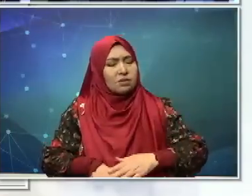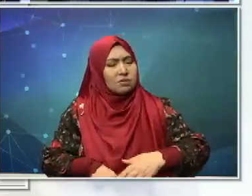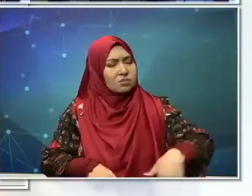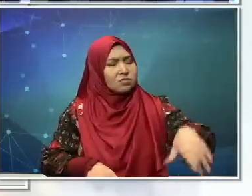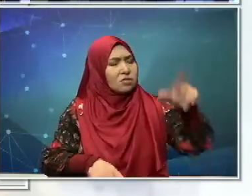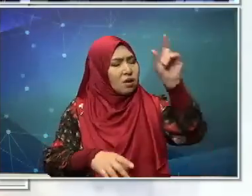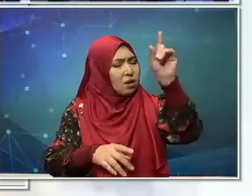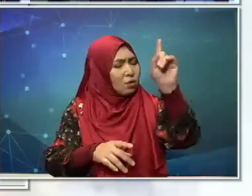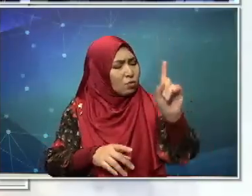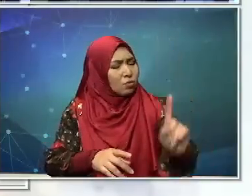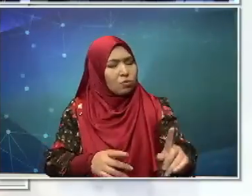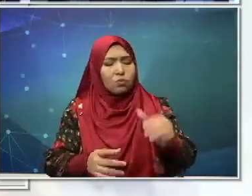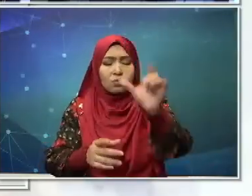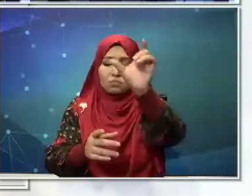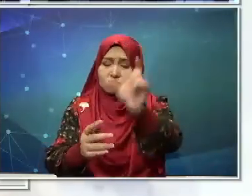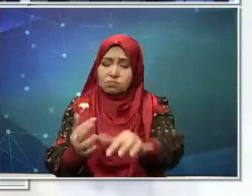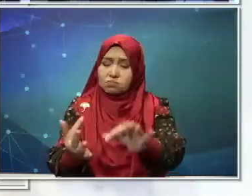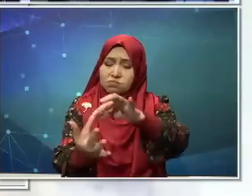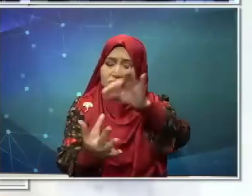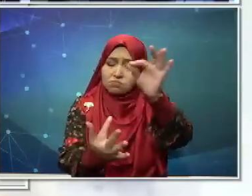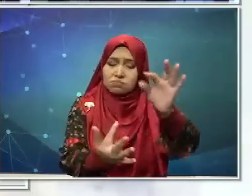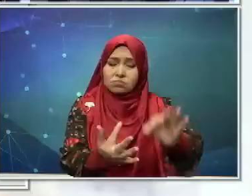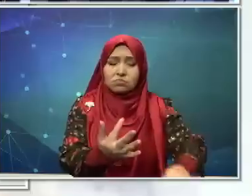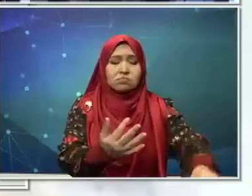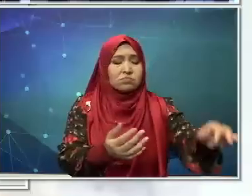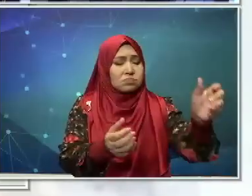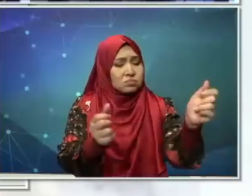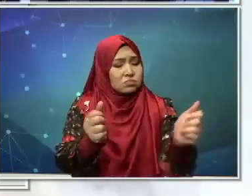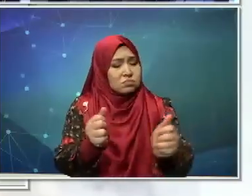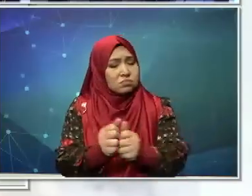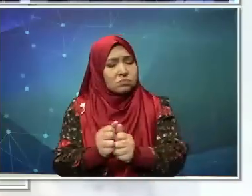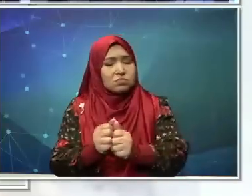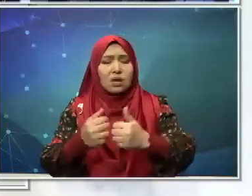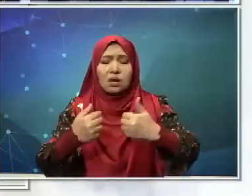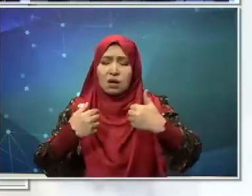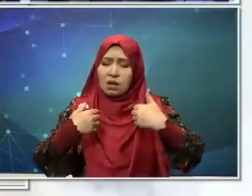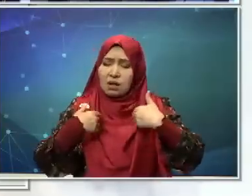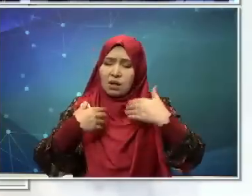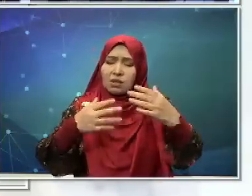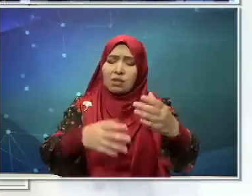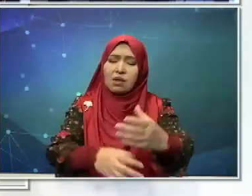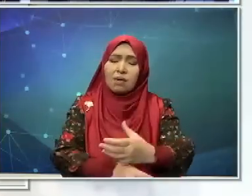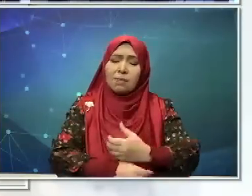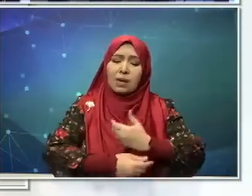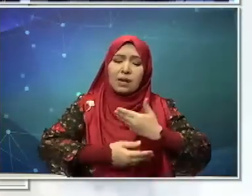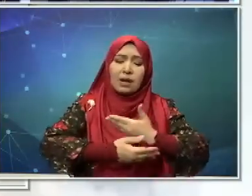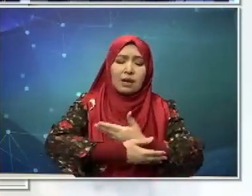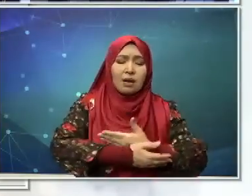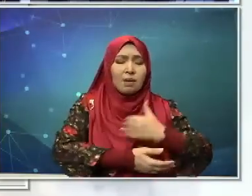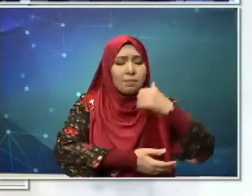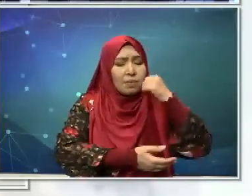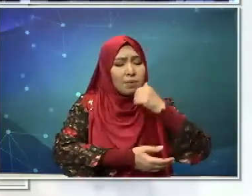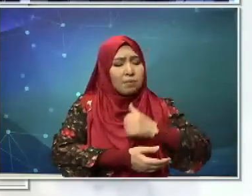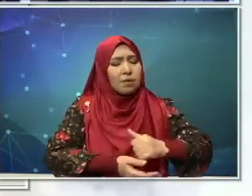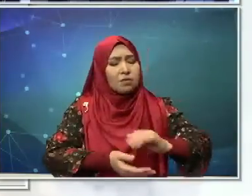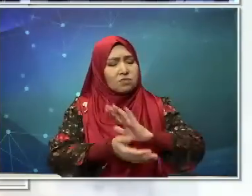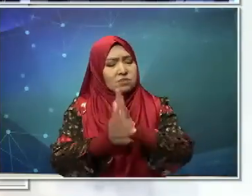fl235jw for daily routines Selo